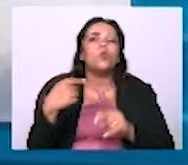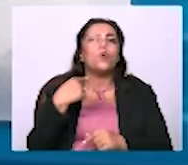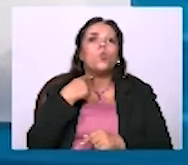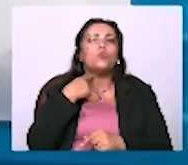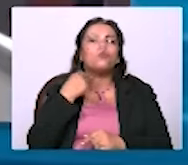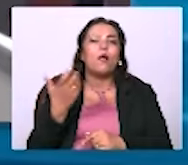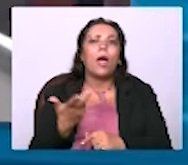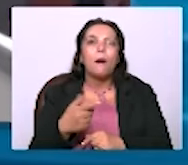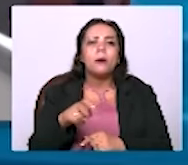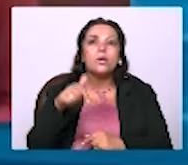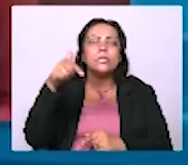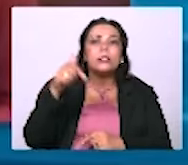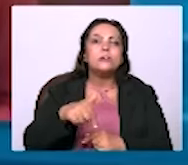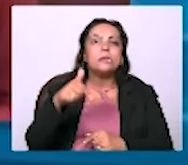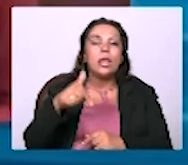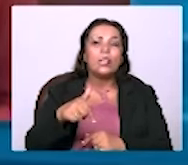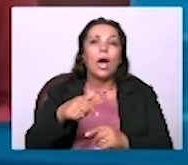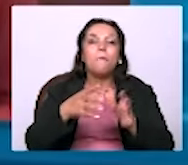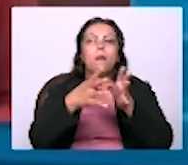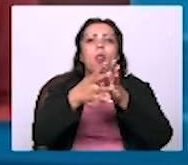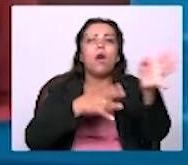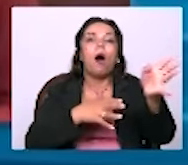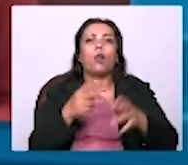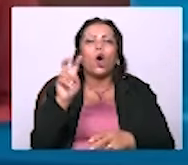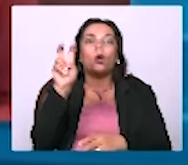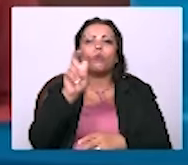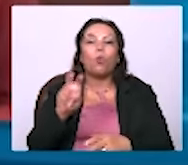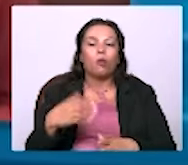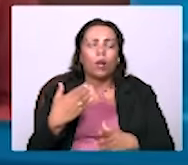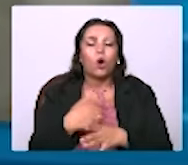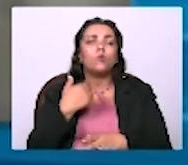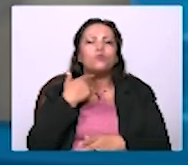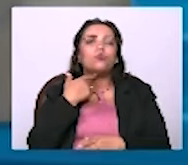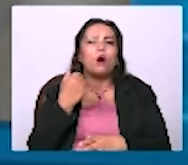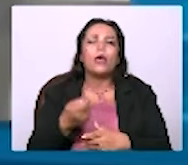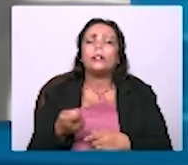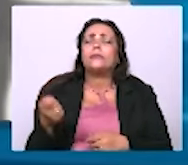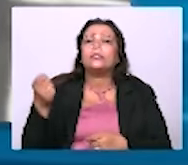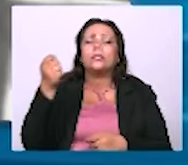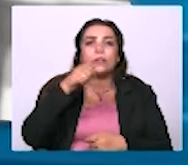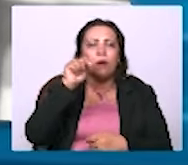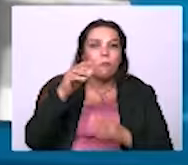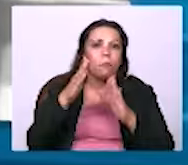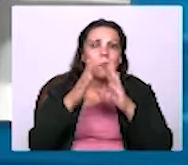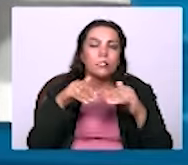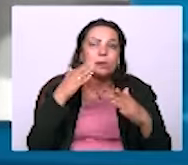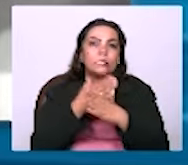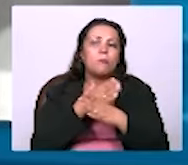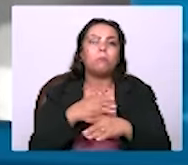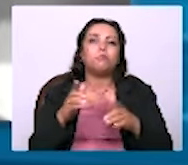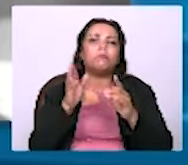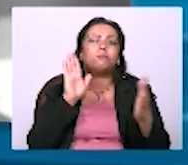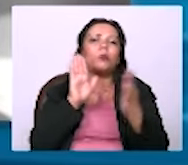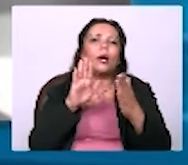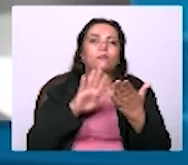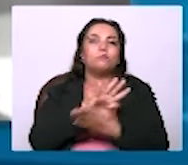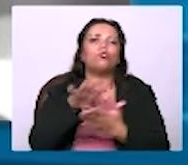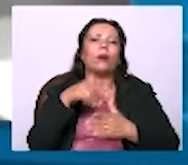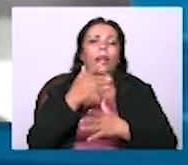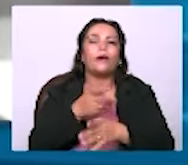سته مليارات دولار فيعني مصر تكبدت خسائر كثيره من اتساع نطاق المواجهه وايران ايضا